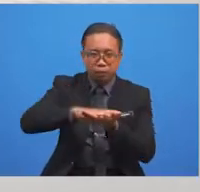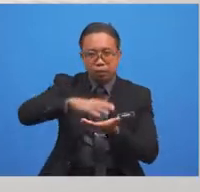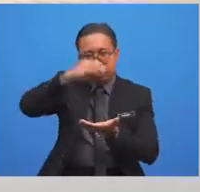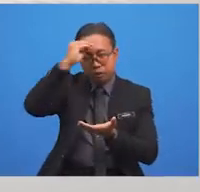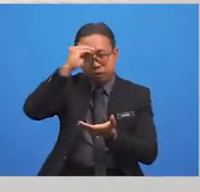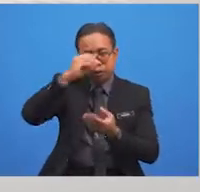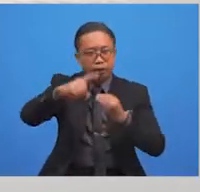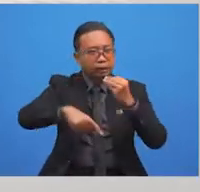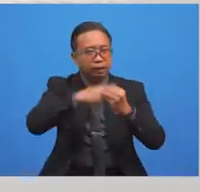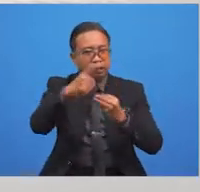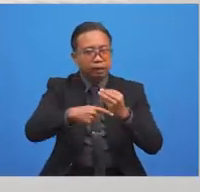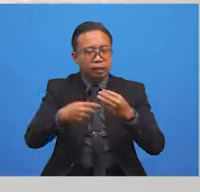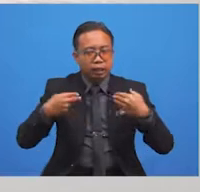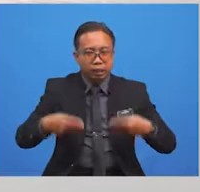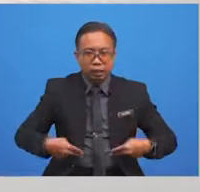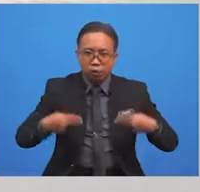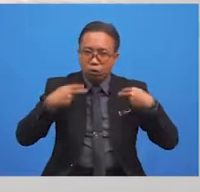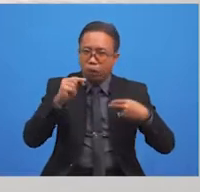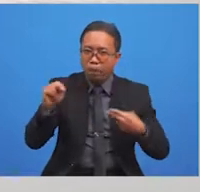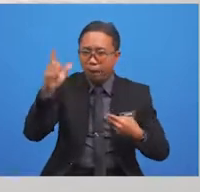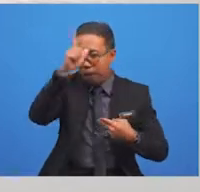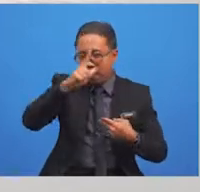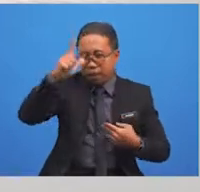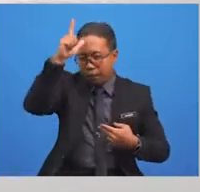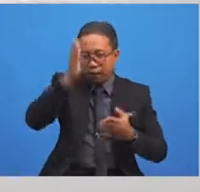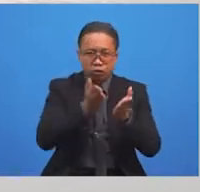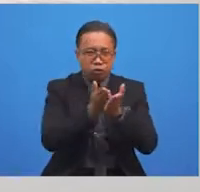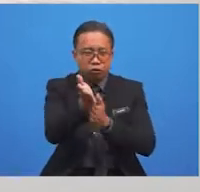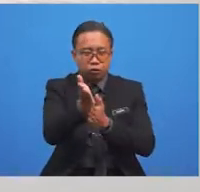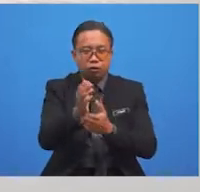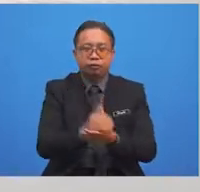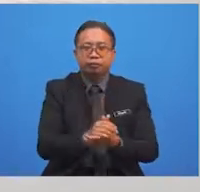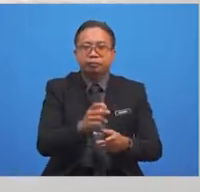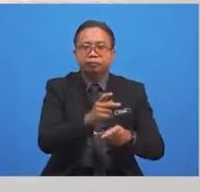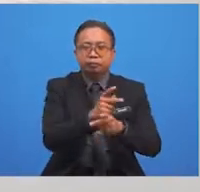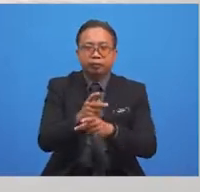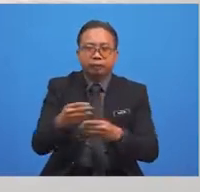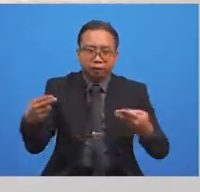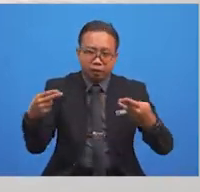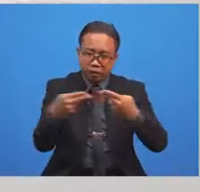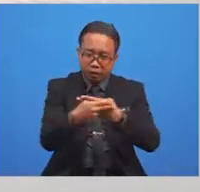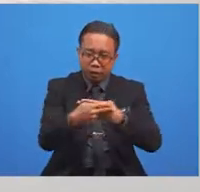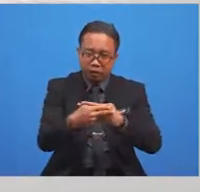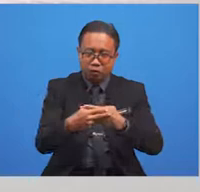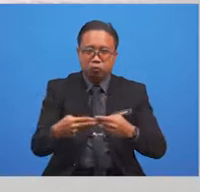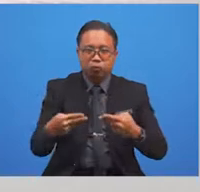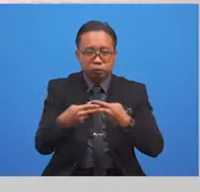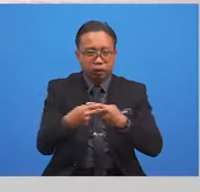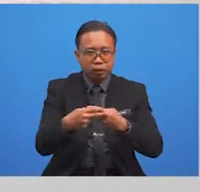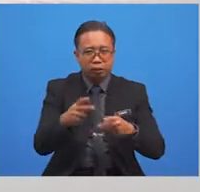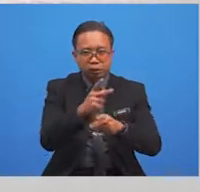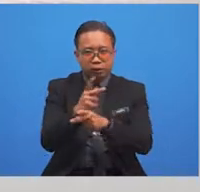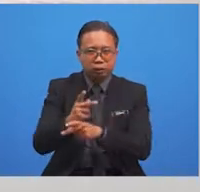pembelajaran berkenaan hidupan liar dan seterusnya menjalinkan hubungan